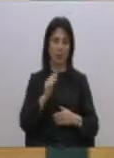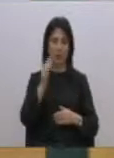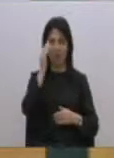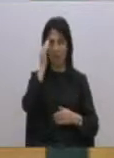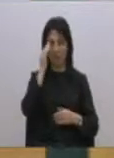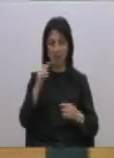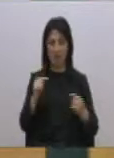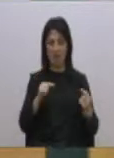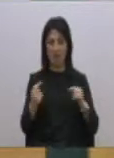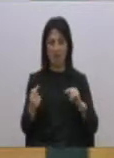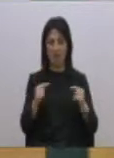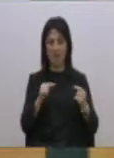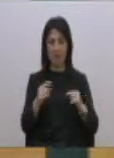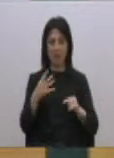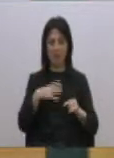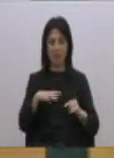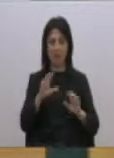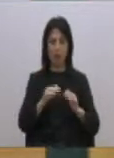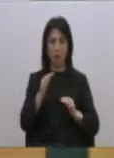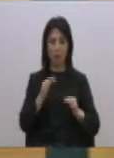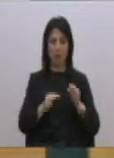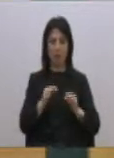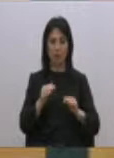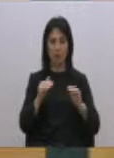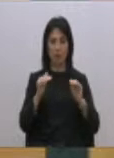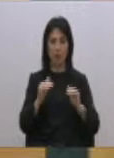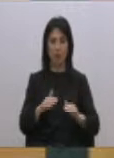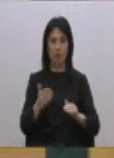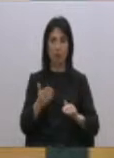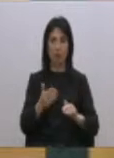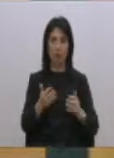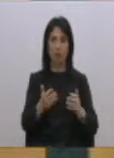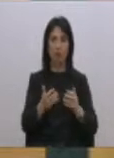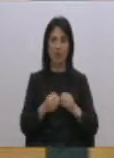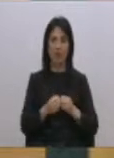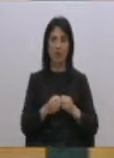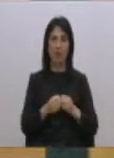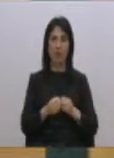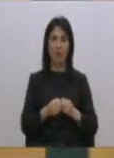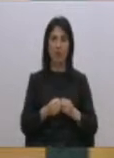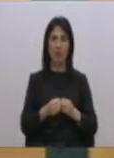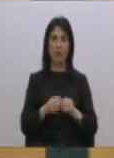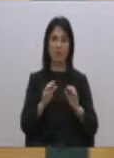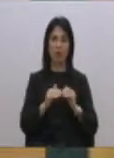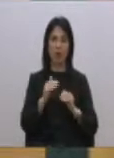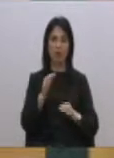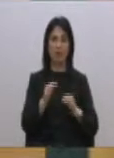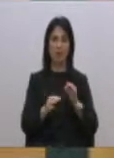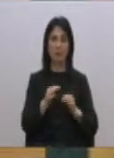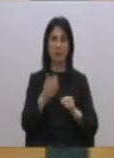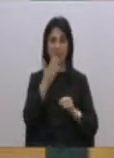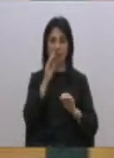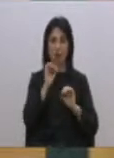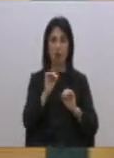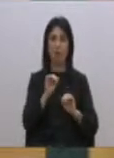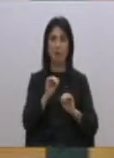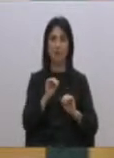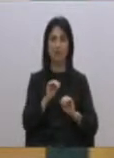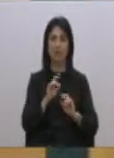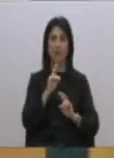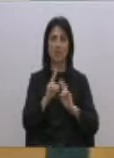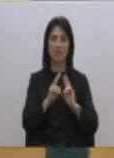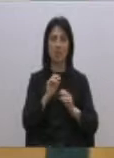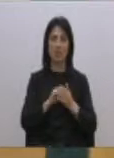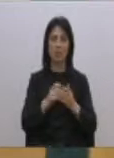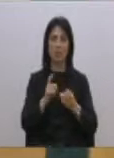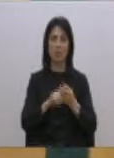რომელიც ეწინააღმდეგება ასევე საქართველოს საკონსტიტუციო სასამართლოს გადაწყვეტილებას, რომელიც მიიღო საკონსტიტუციო სასამართლომ სახალხო დამცველის სარჩელის